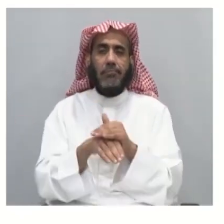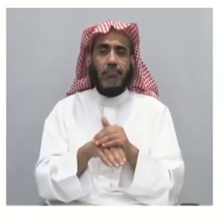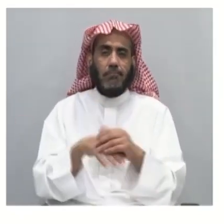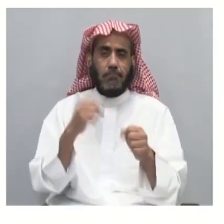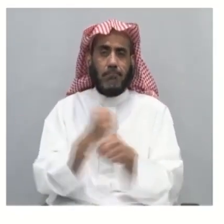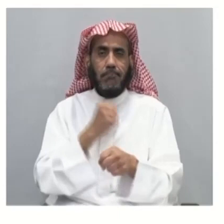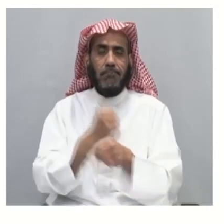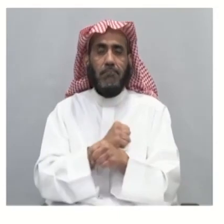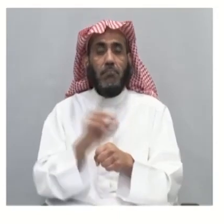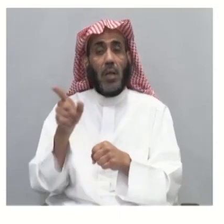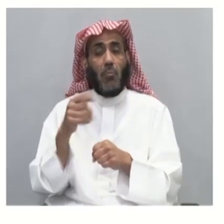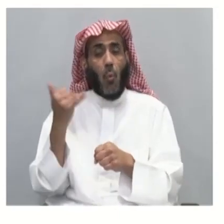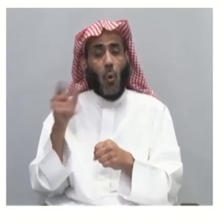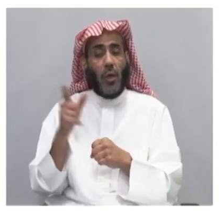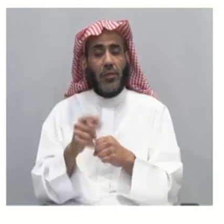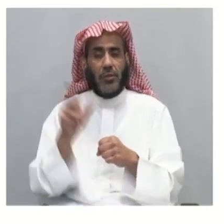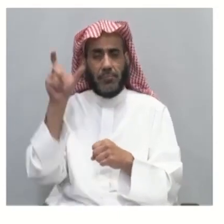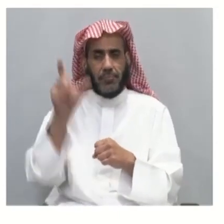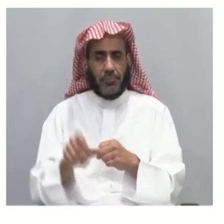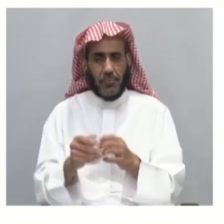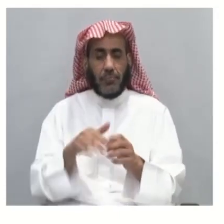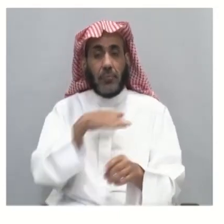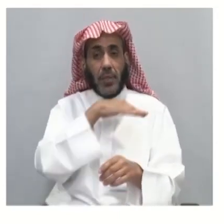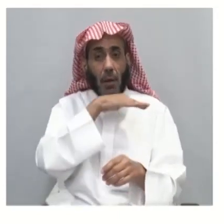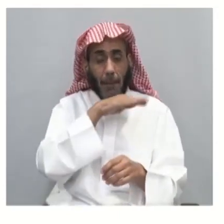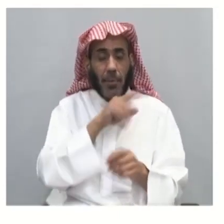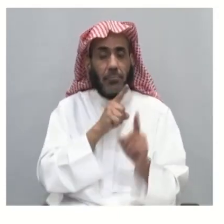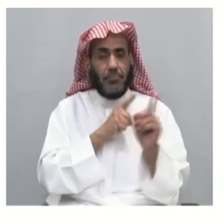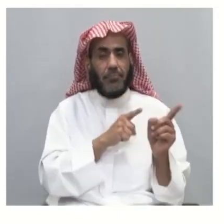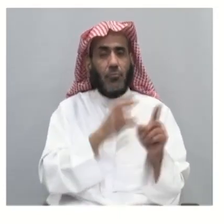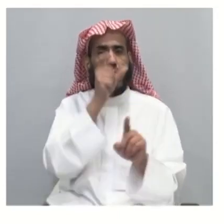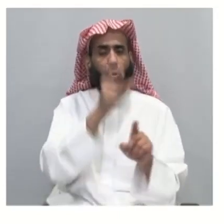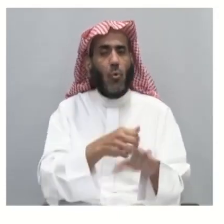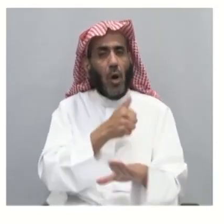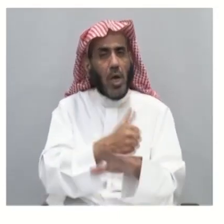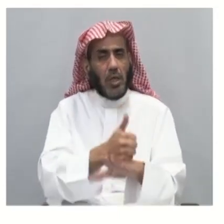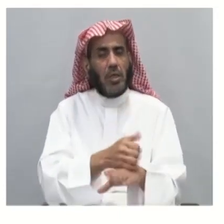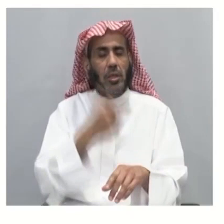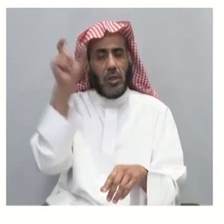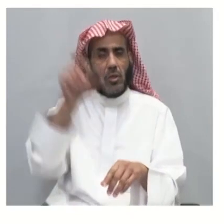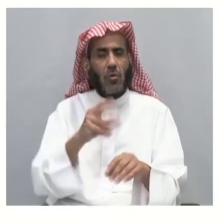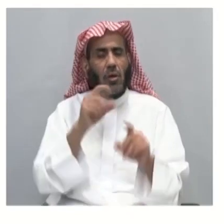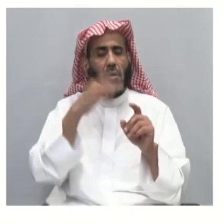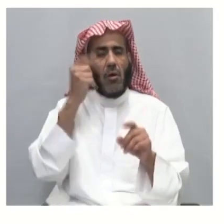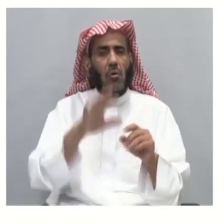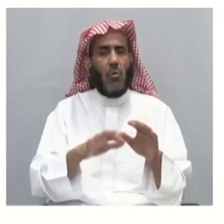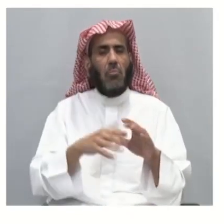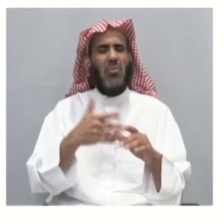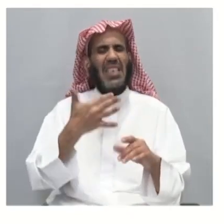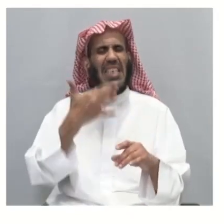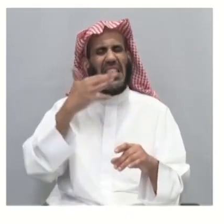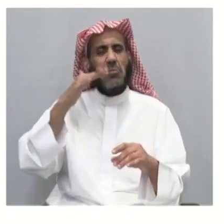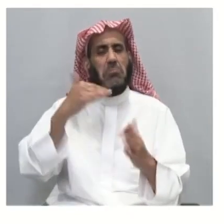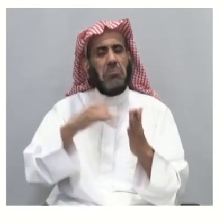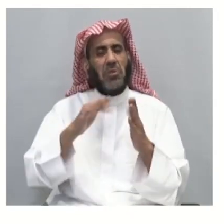دور هذه الشخصيه بعد ذلك عندنا الاب اشرنا ايضا انه رئيسه صفاته متوسط العمر